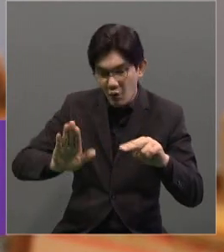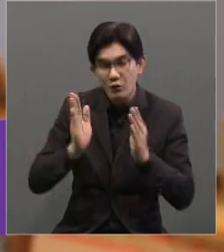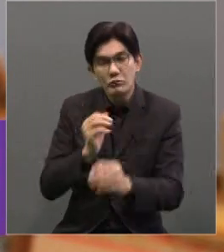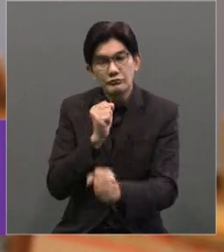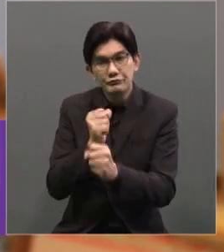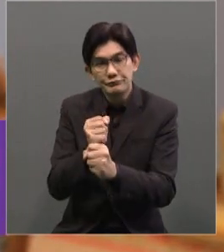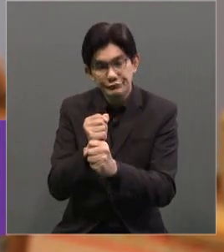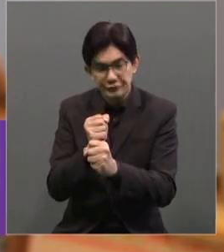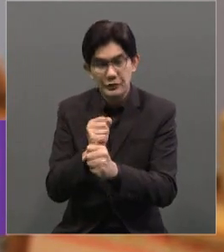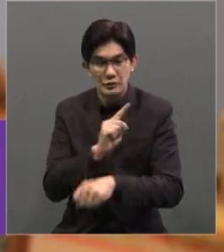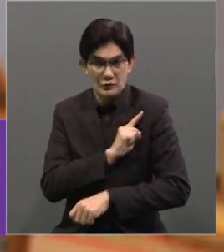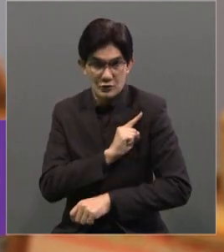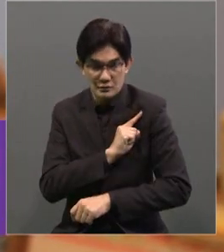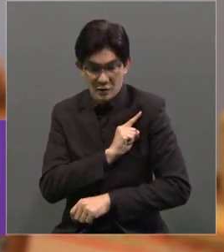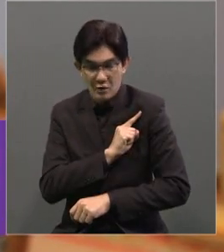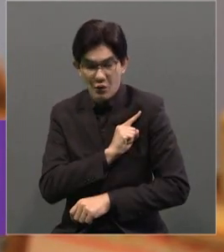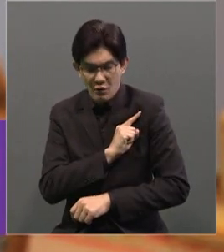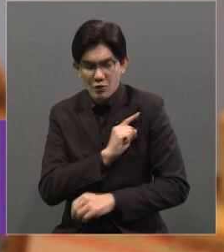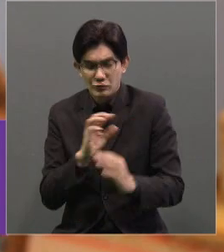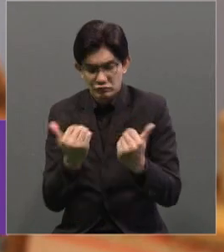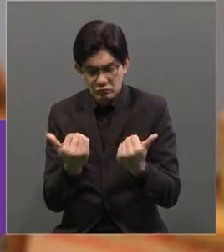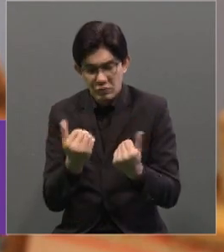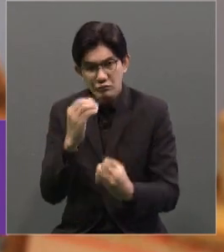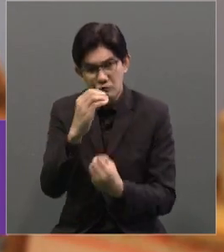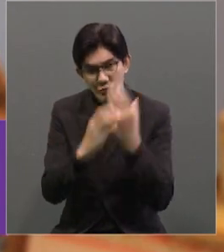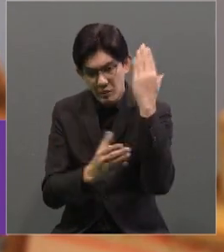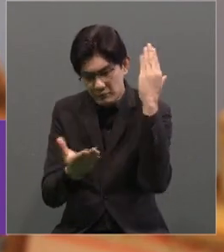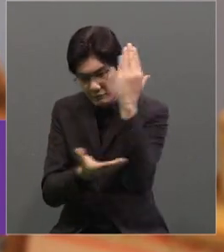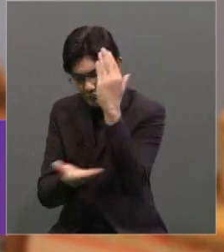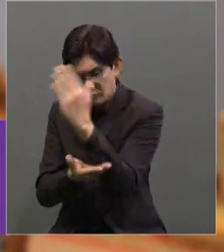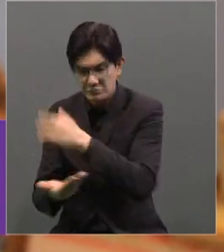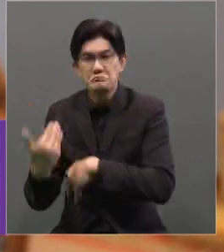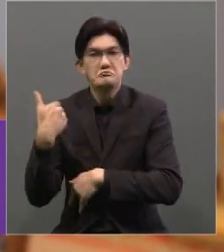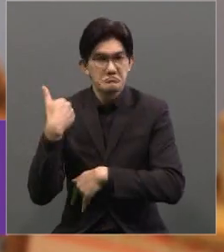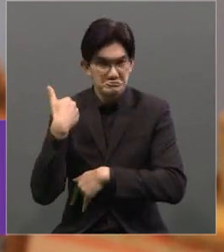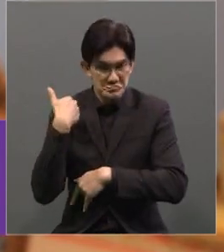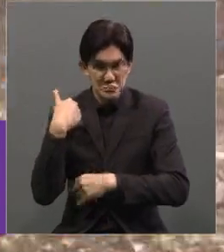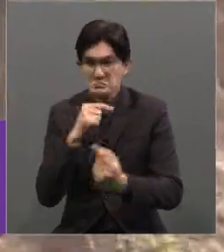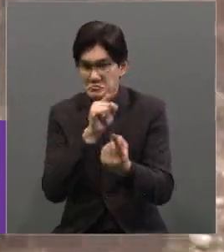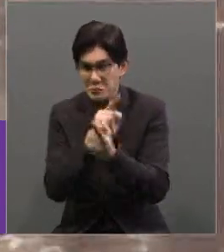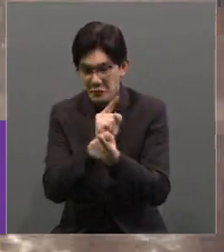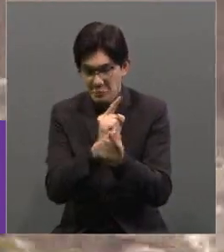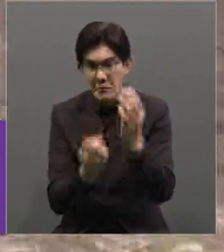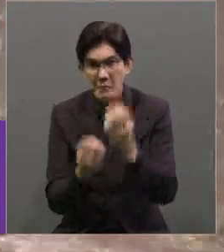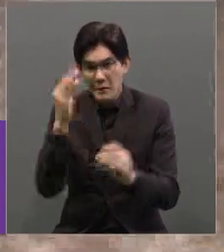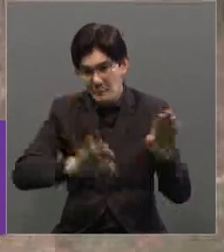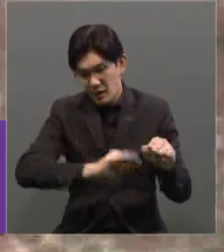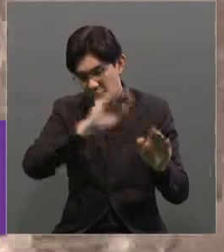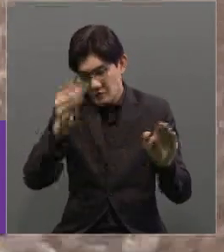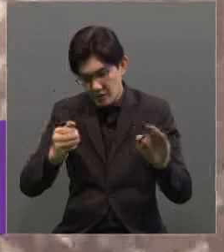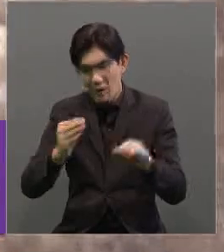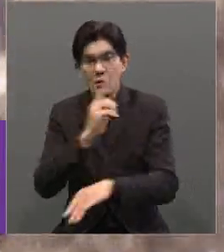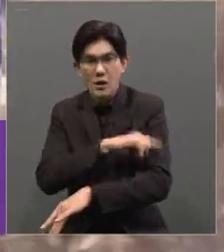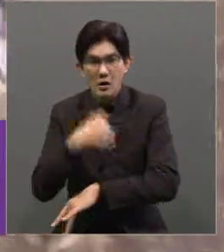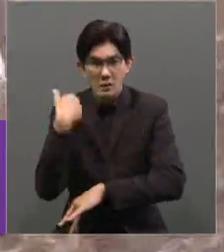ของเจ้าหน้าที่ป่าไม้เนี่ยนะคะพบว่ามีการบุกรุกในพื้นที่ป่าสงวนแห่งชาติป่าเขาๆเนี่ย8แปลง